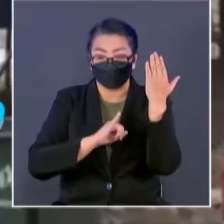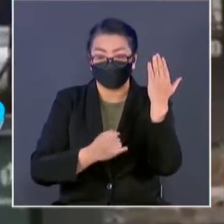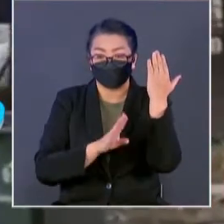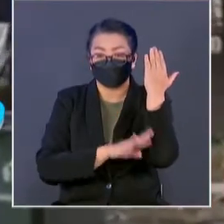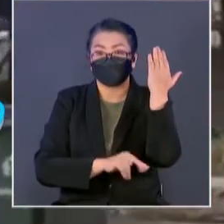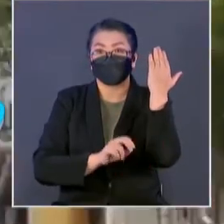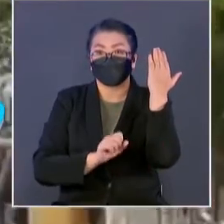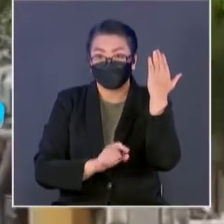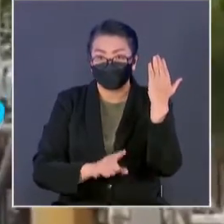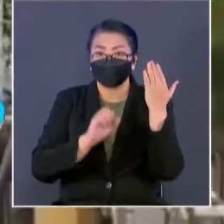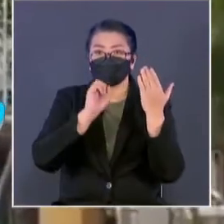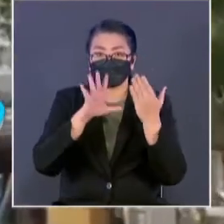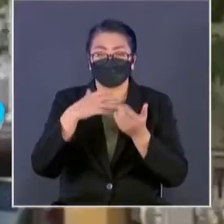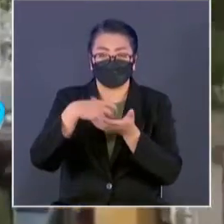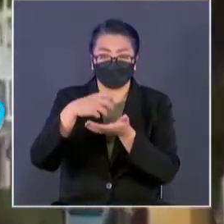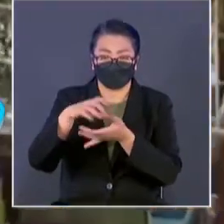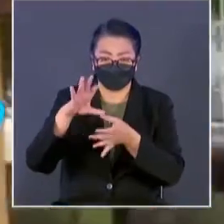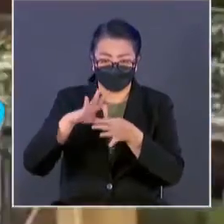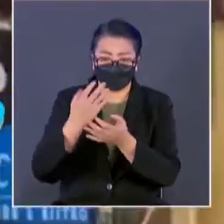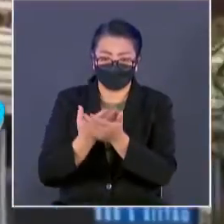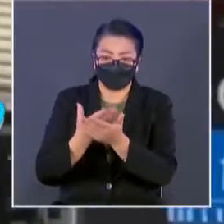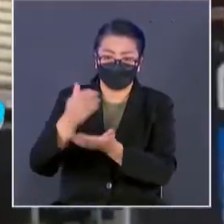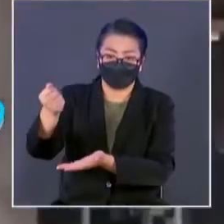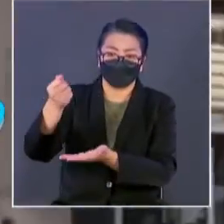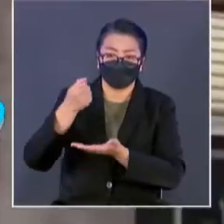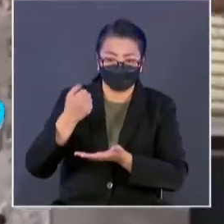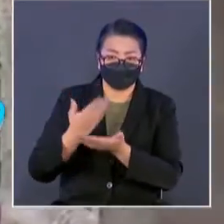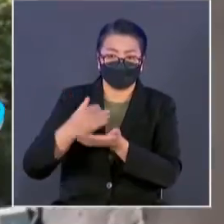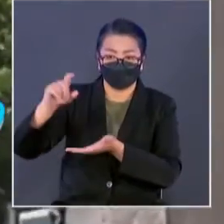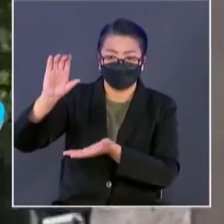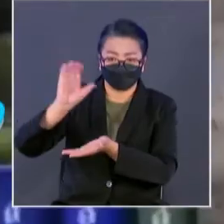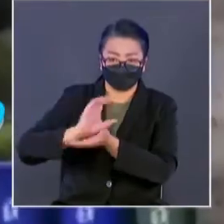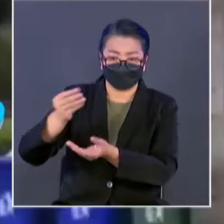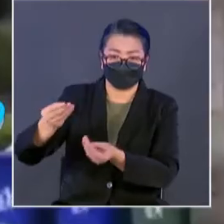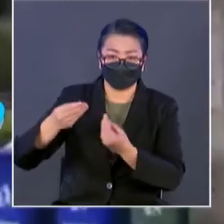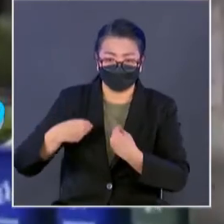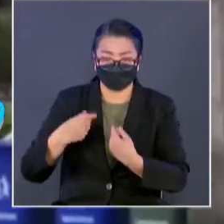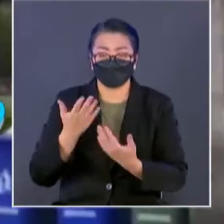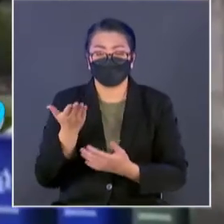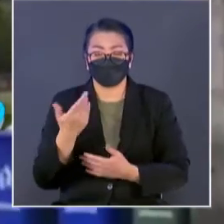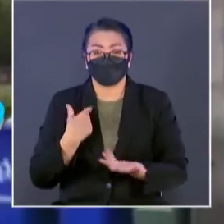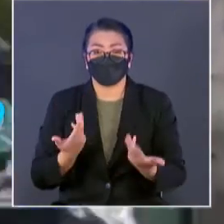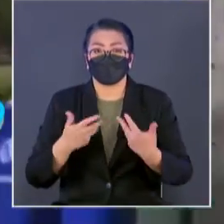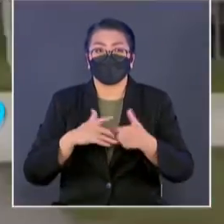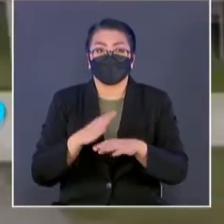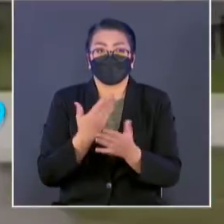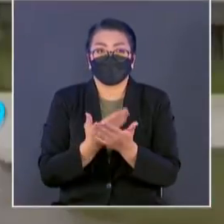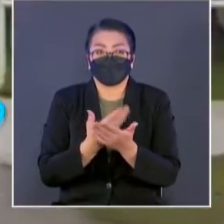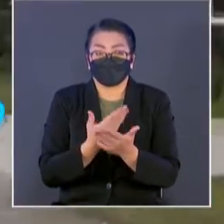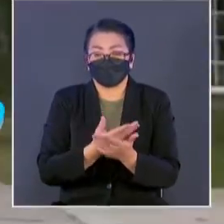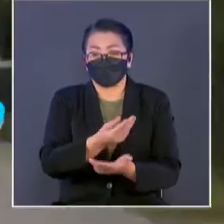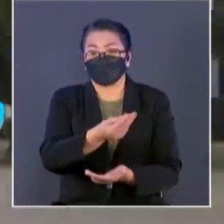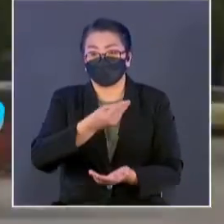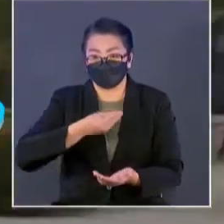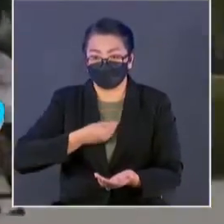ราชได้ออกมาเปิดเผยเกี่ยวกับเงินที่ต้องได้รับนะคะหลังขอเข้าร่วมเป็นฮอสพิเทลซึ่งได้รับเงินจากสปสช.ม